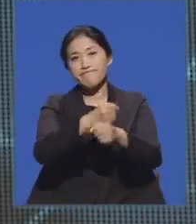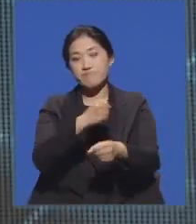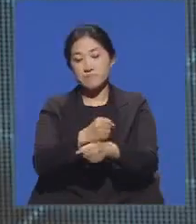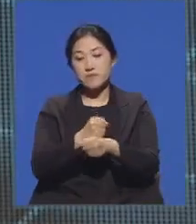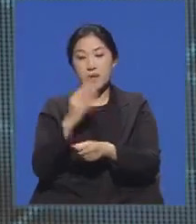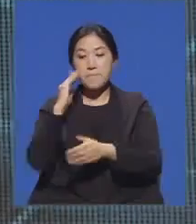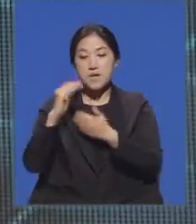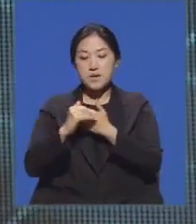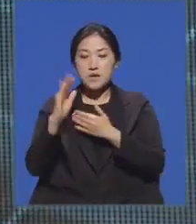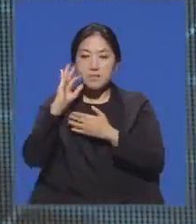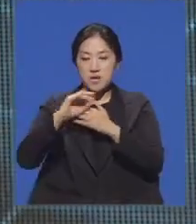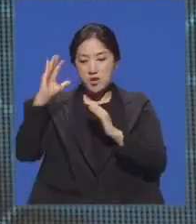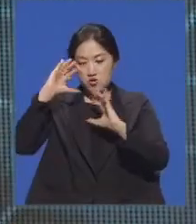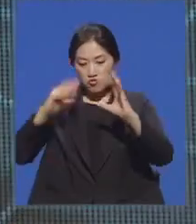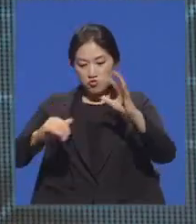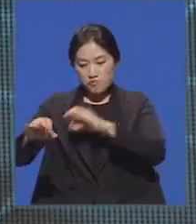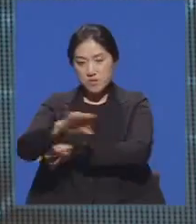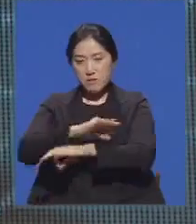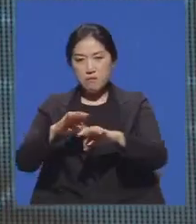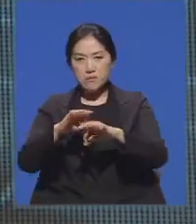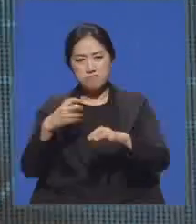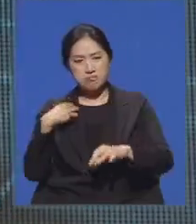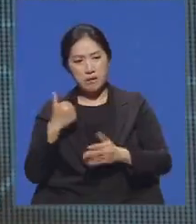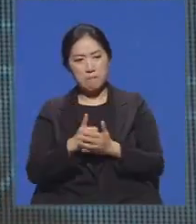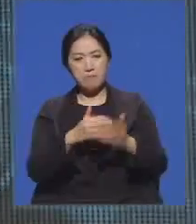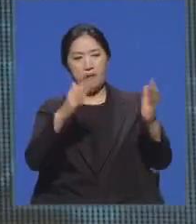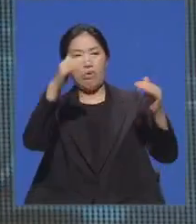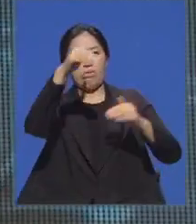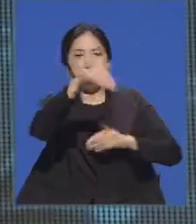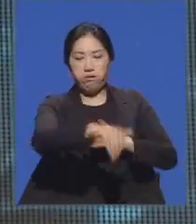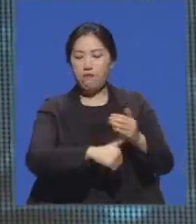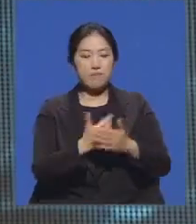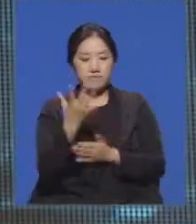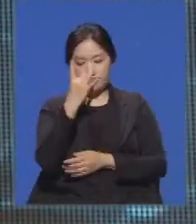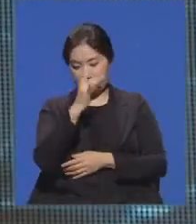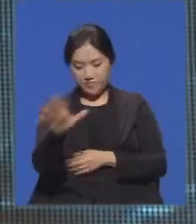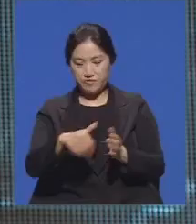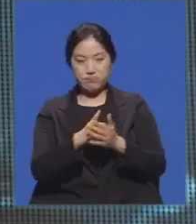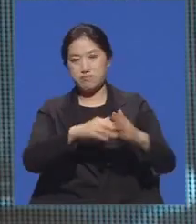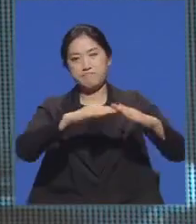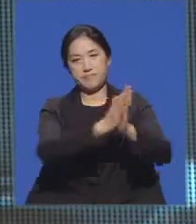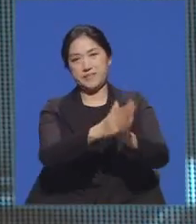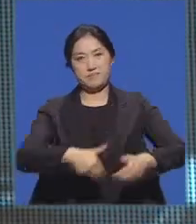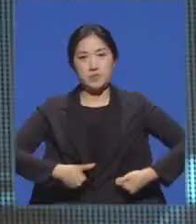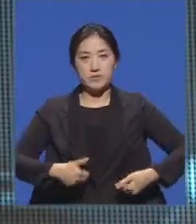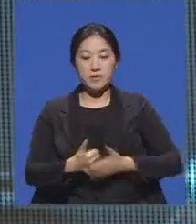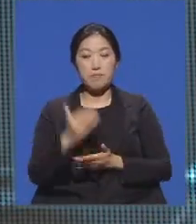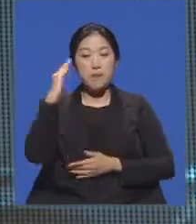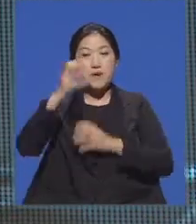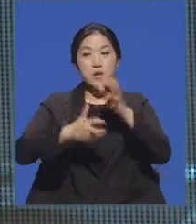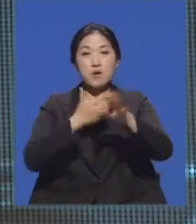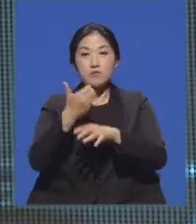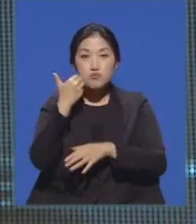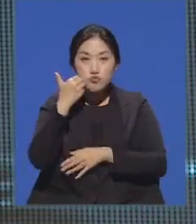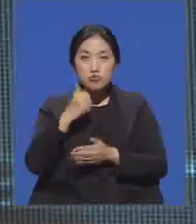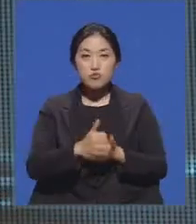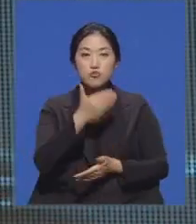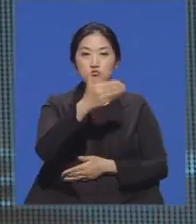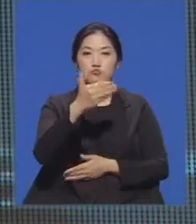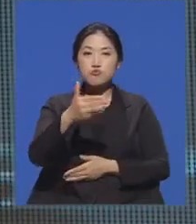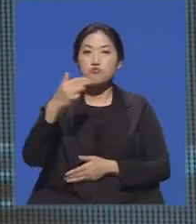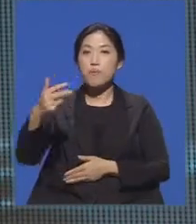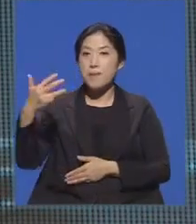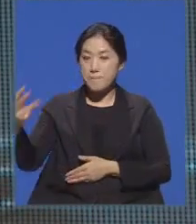국민 경제에 부담을 주도록 부실화되면 과감하게 정리해야 됩니다. 앞으로 혁신의 주체는 우리가 9988이라고